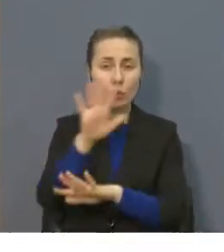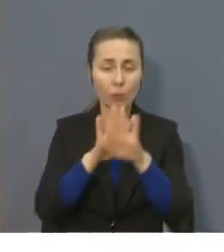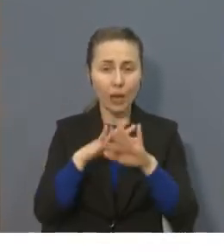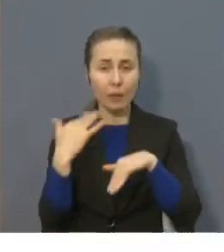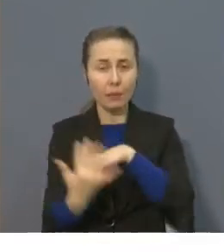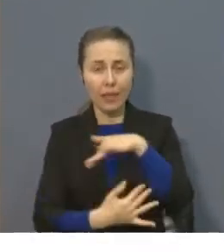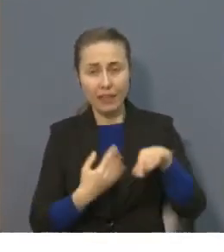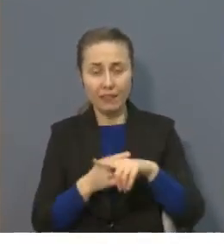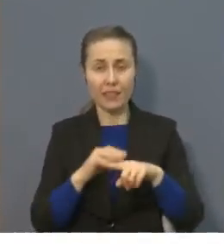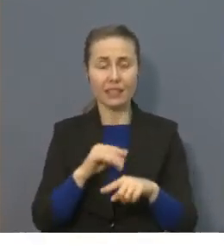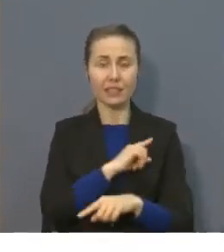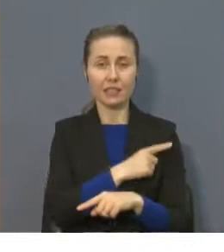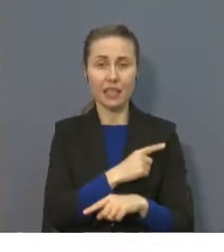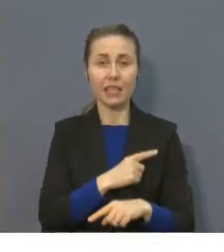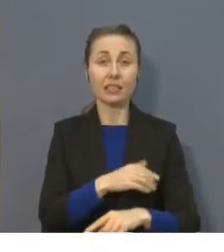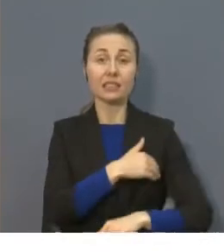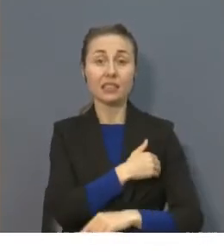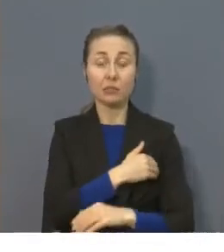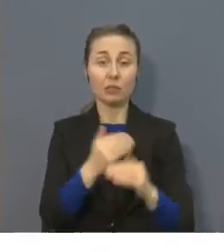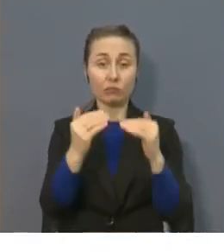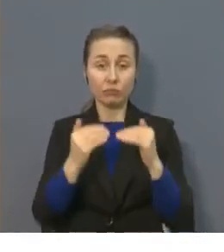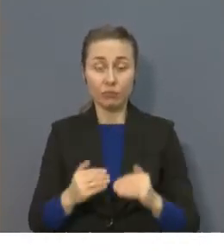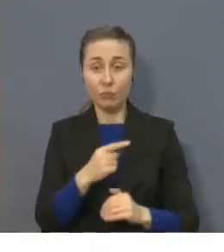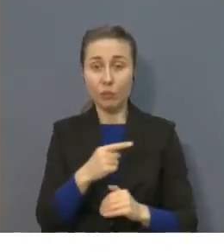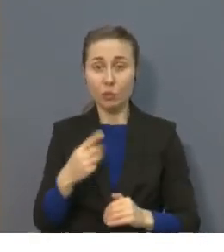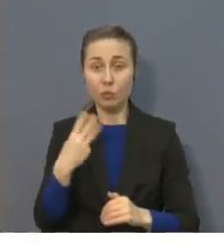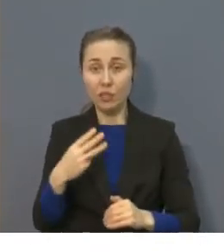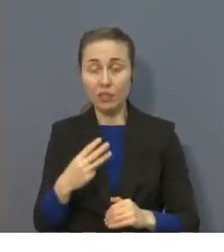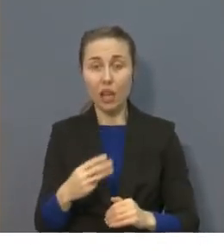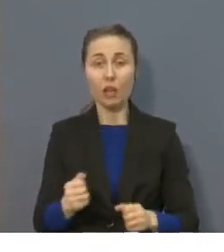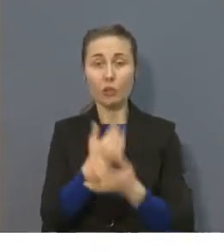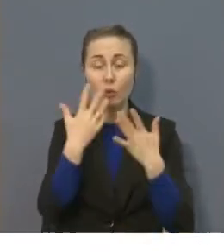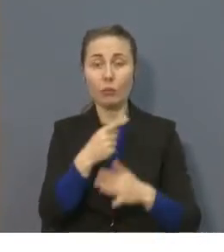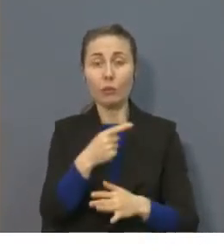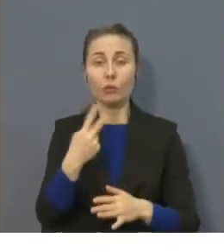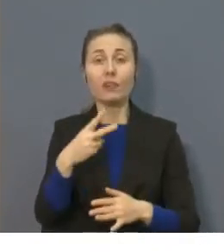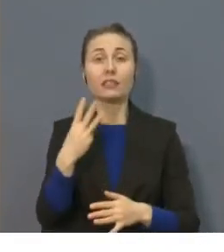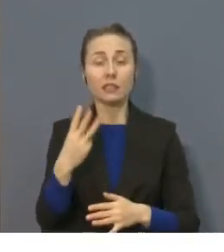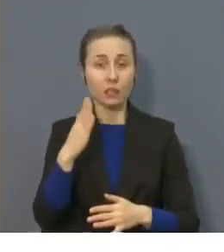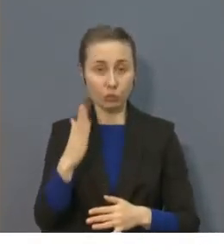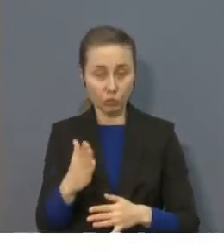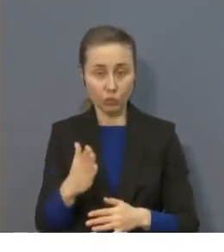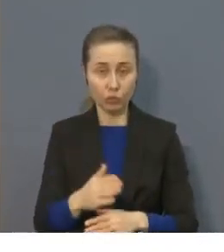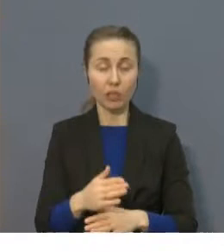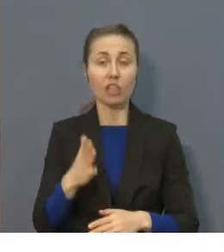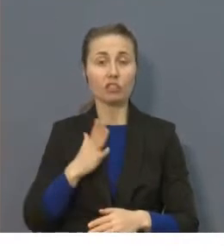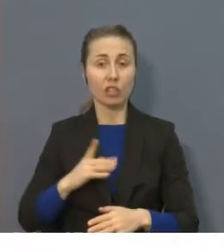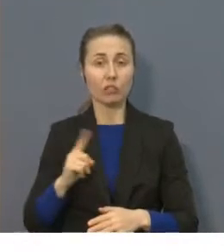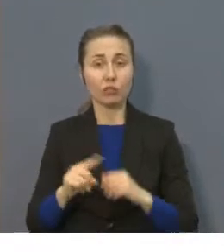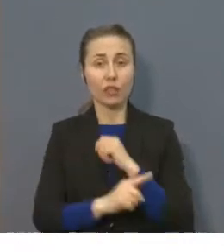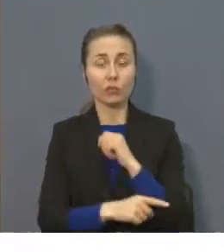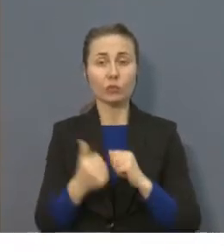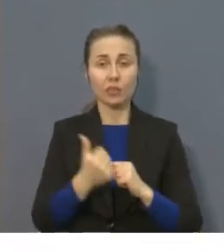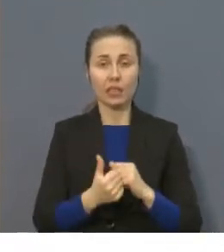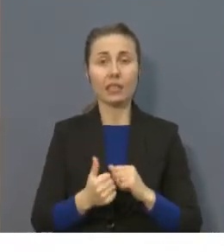тұман, бұрқасын, екпінді жел және түнде ауа температурасы 25-30 градусқа дейін, күндіз 18-23-ке дейін төмендейді.